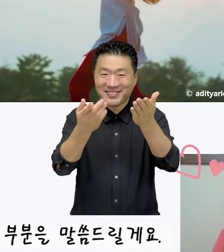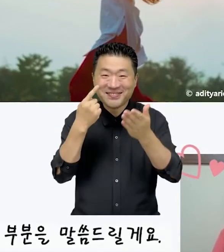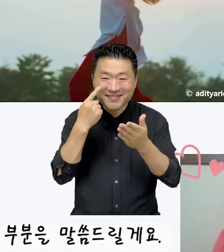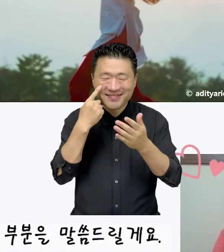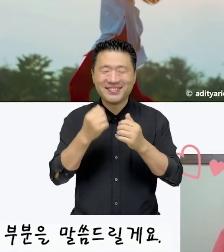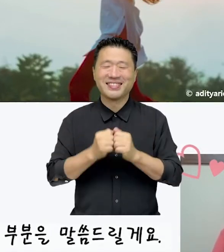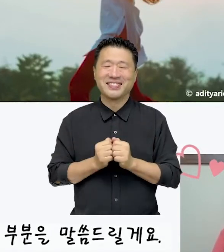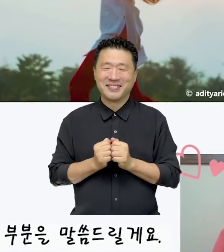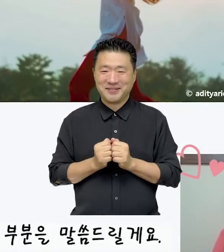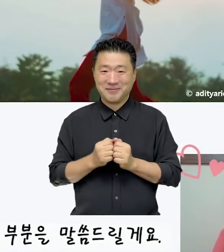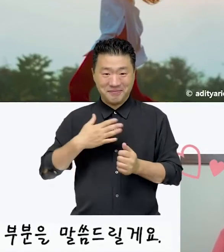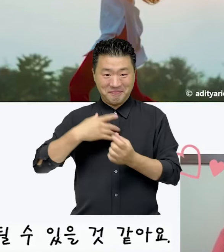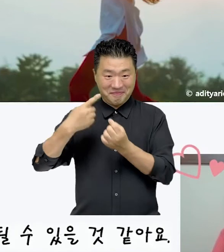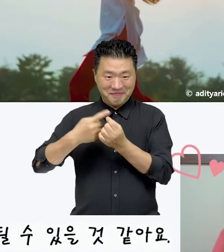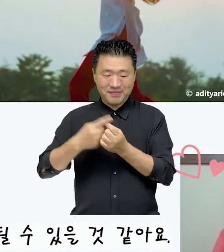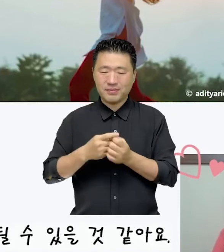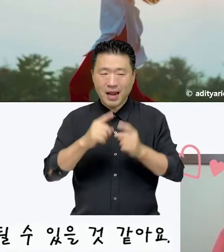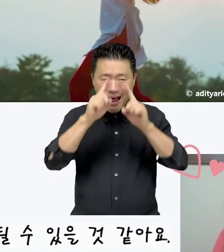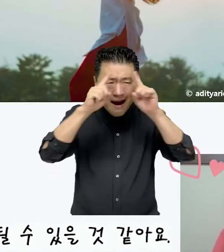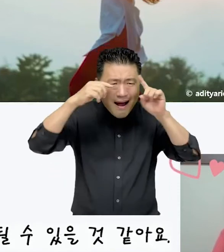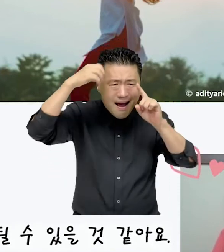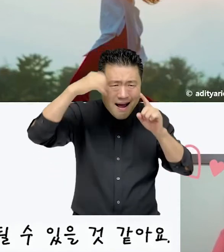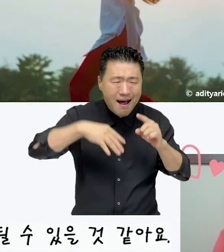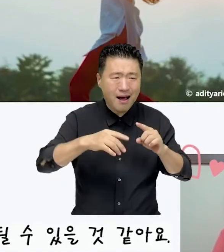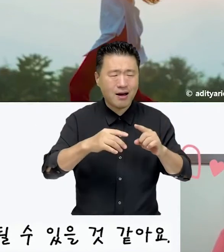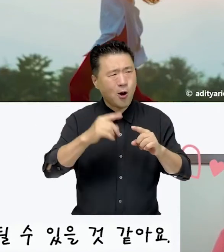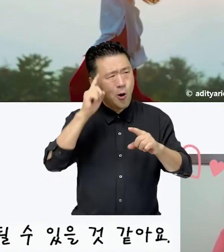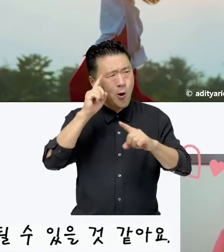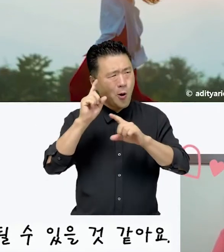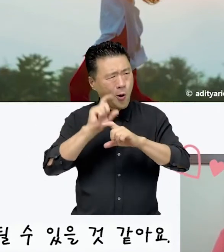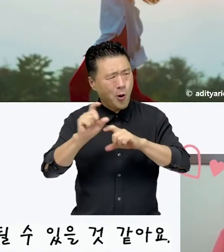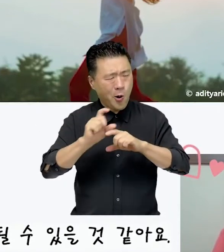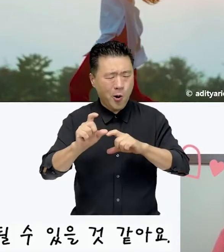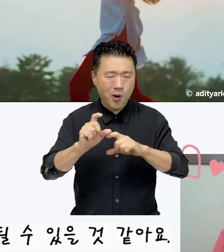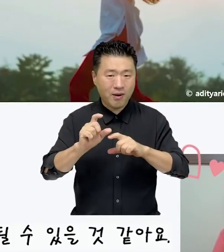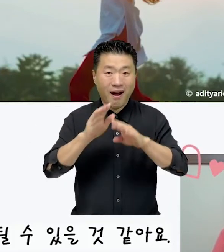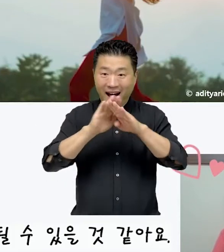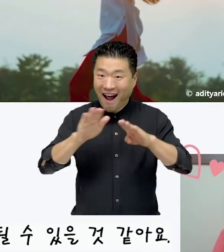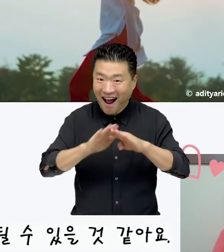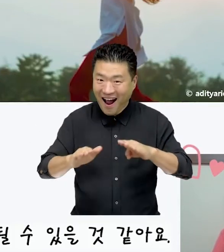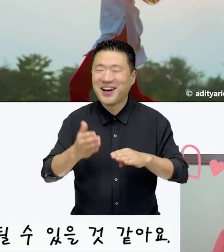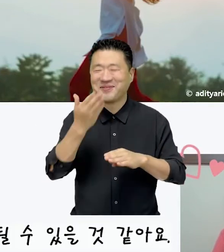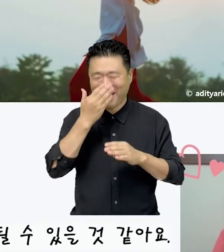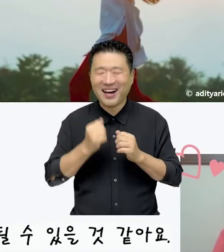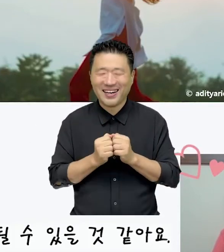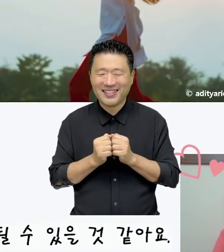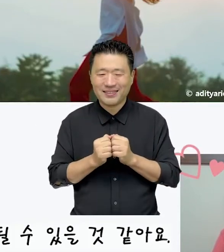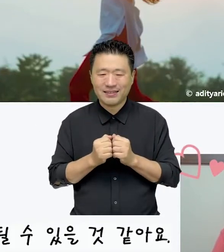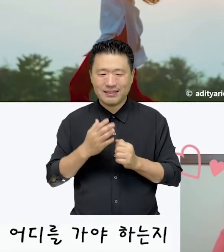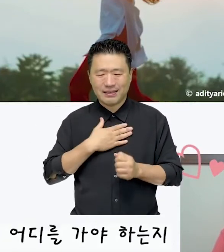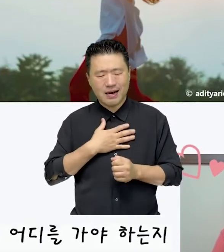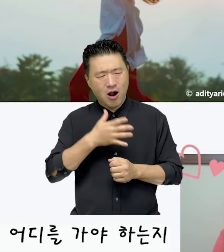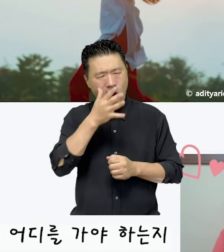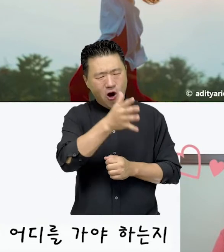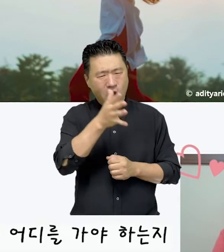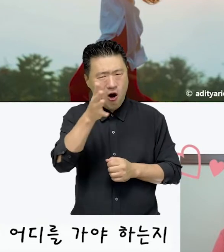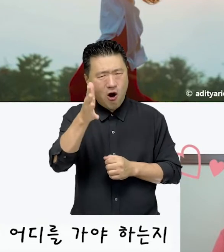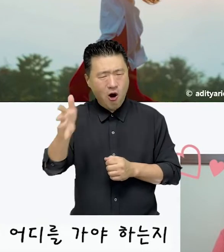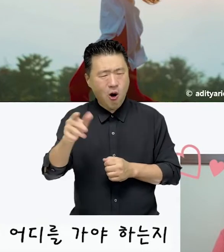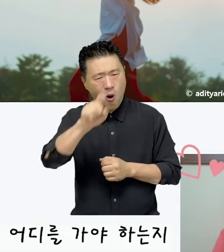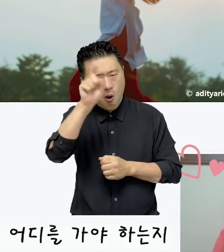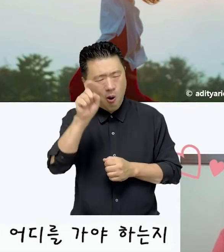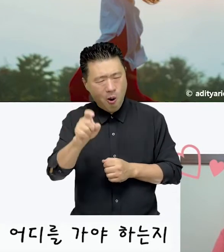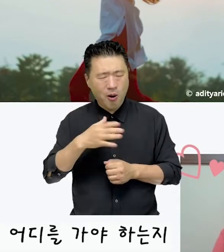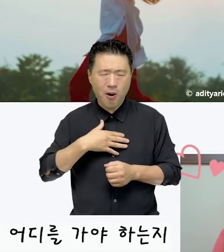좀 말씀드릴게요. 먼저 대학원 진학에 대한 고민이 좀 정리될 수 있을 것 같아요. 자신이 어느